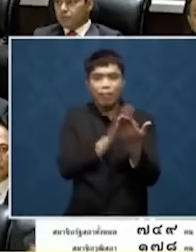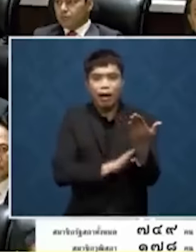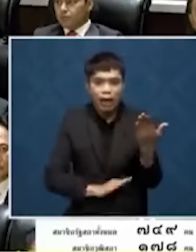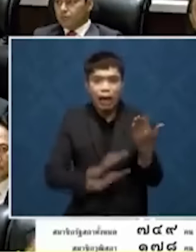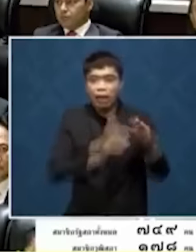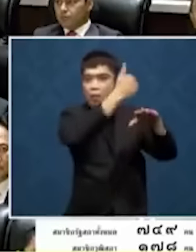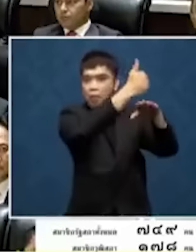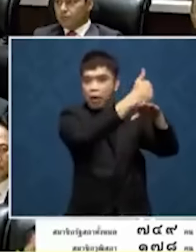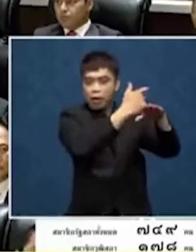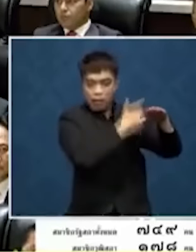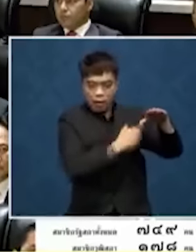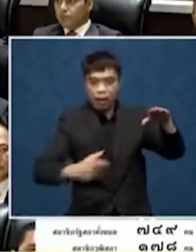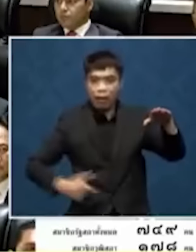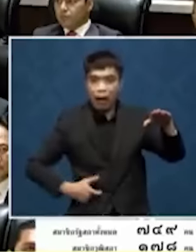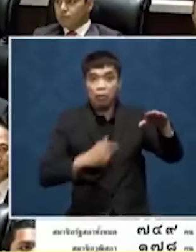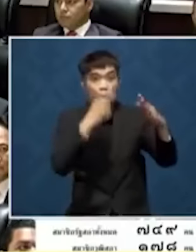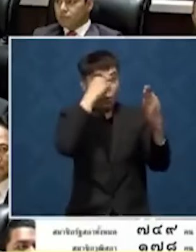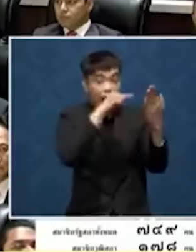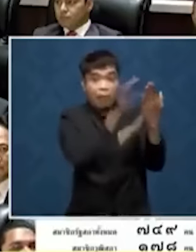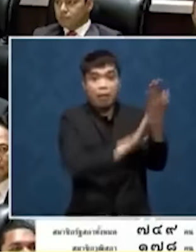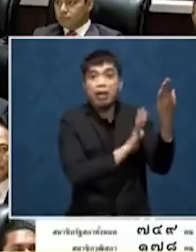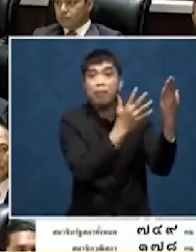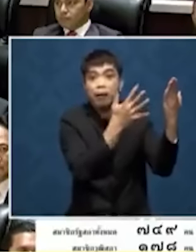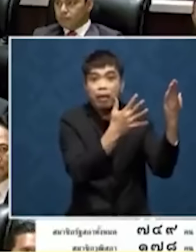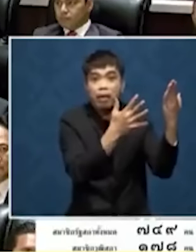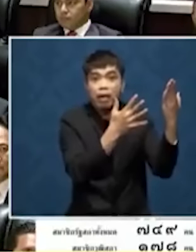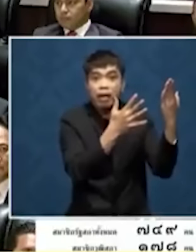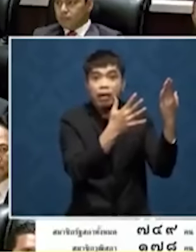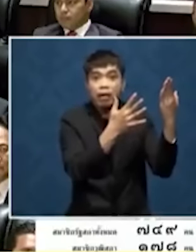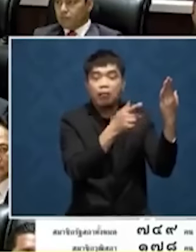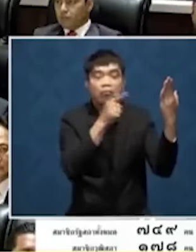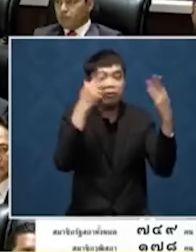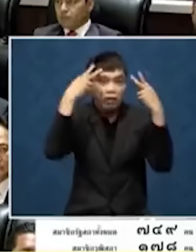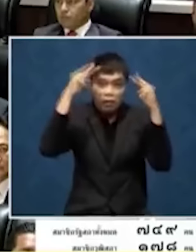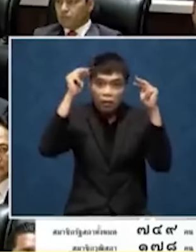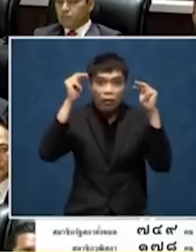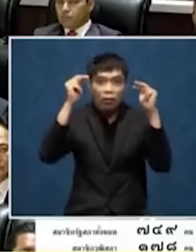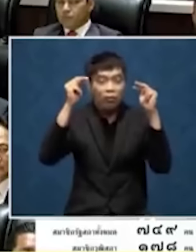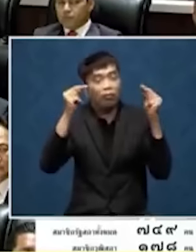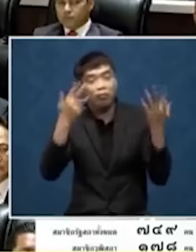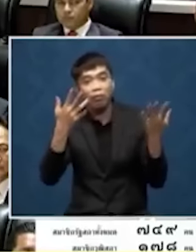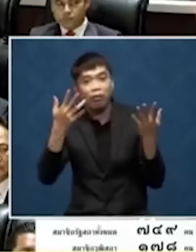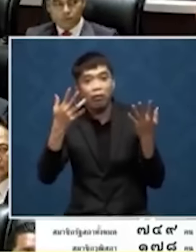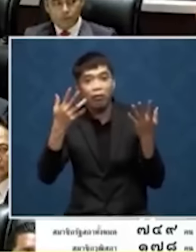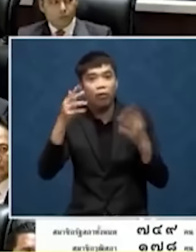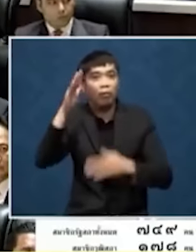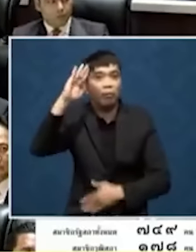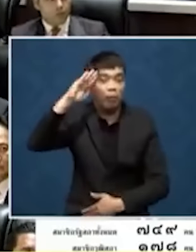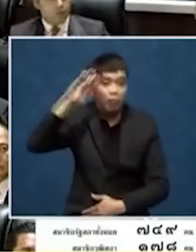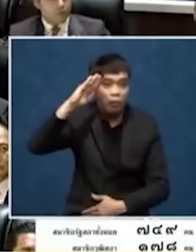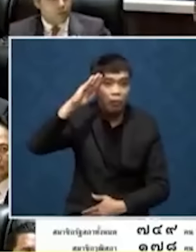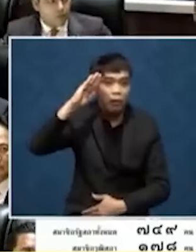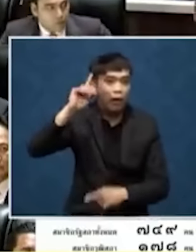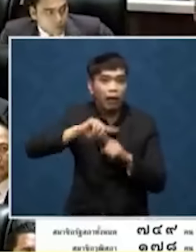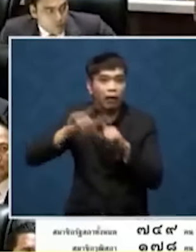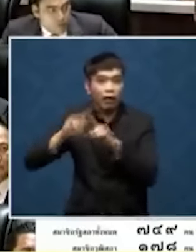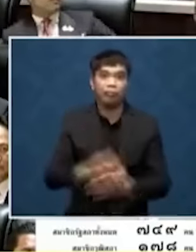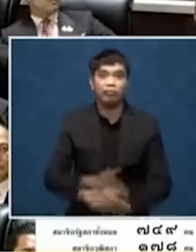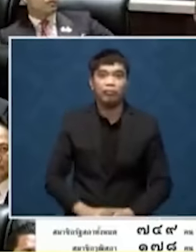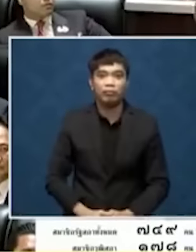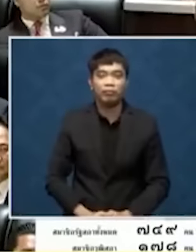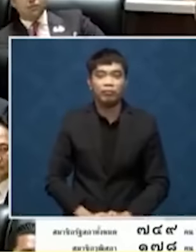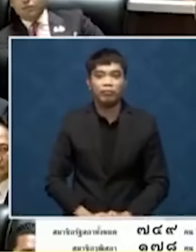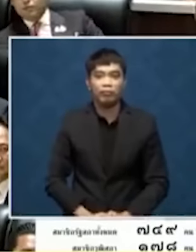ครถ้าใครตามการเมืองมาจะรู้จักชาดาดีชาดานั้นเวลาเปิดยุทธการค้นอาวุธแถวลุ่มแม่น้ำสแกกล